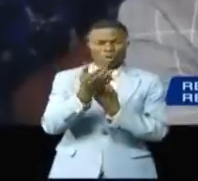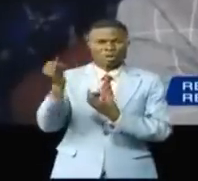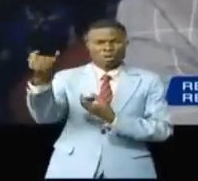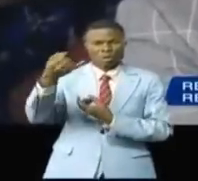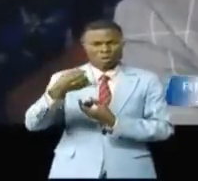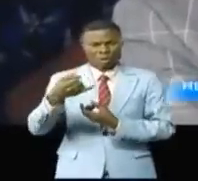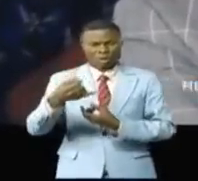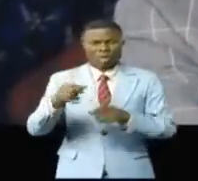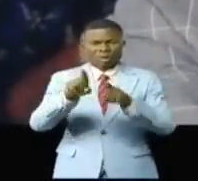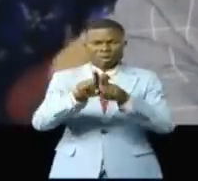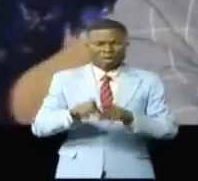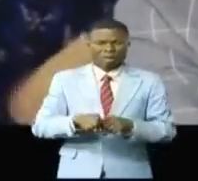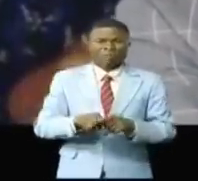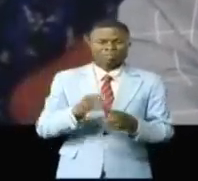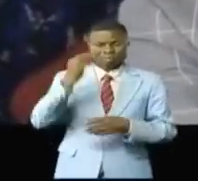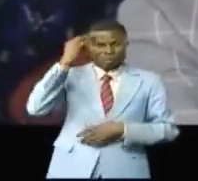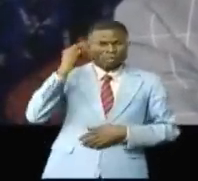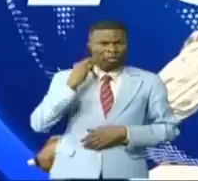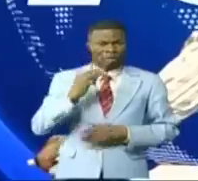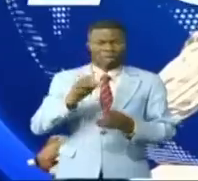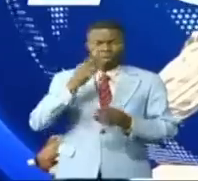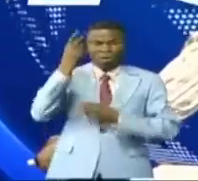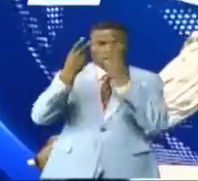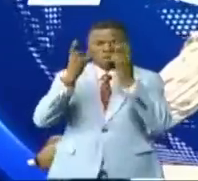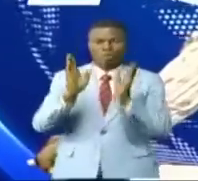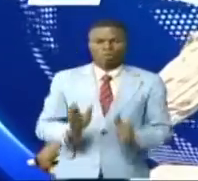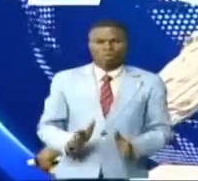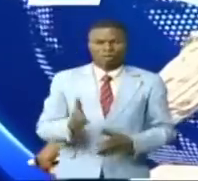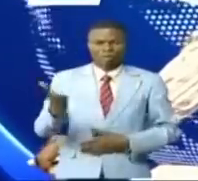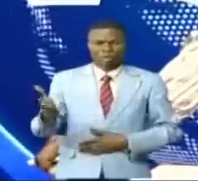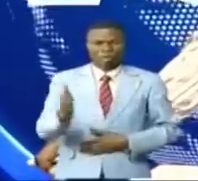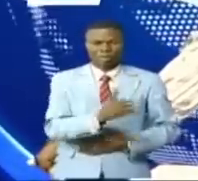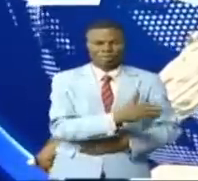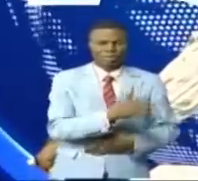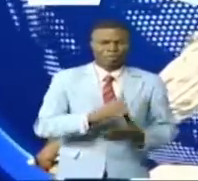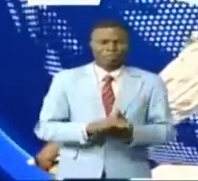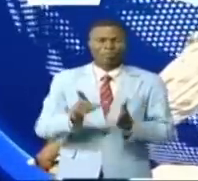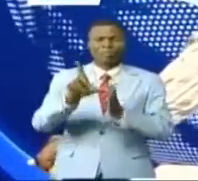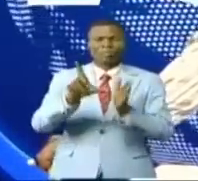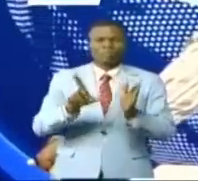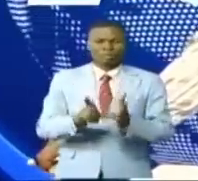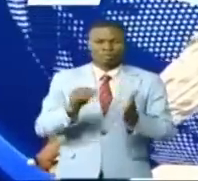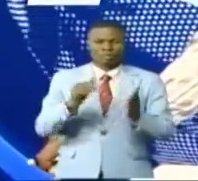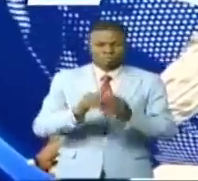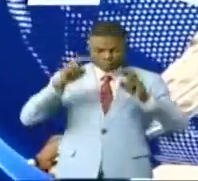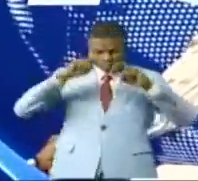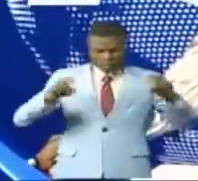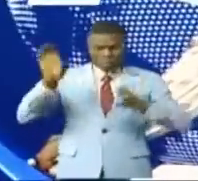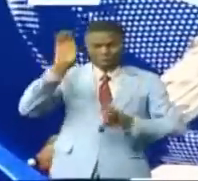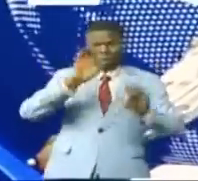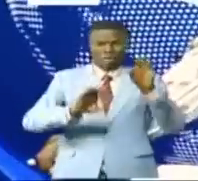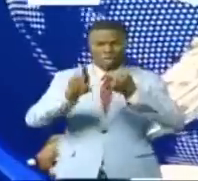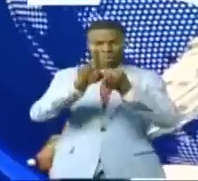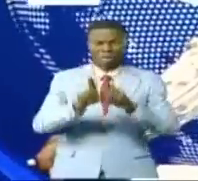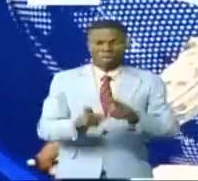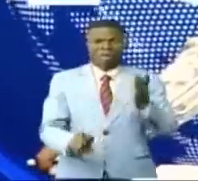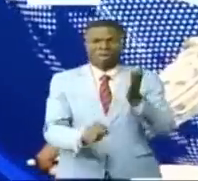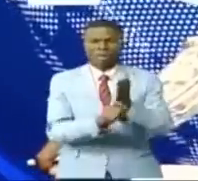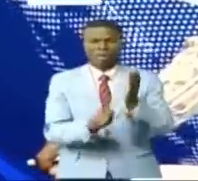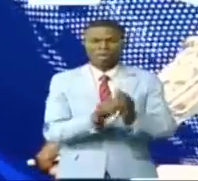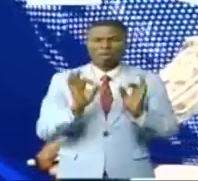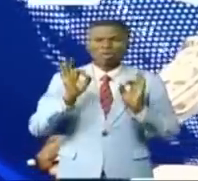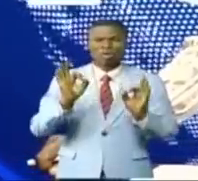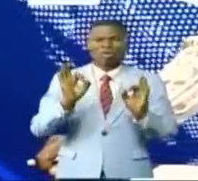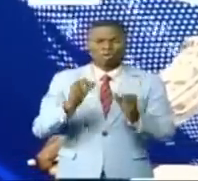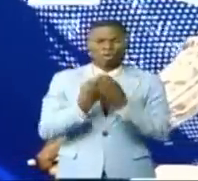et Modéré Timba, ministre du Tourisme. La loi sur la recherche scientifique et innovation technologique